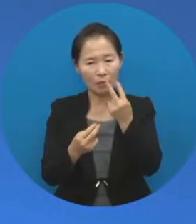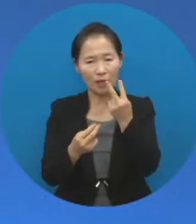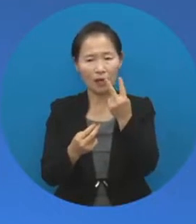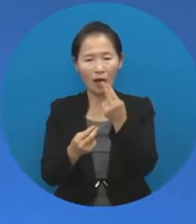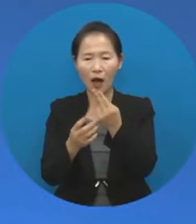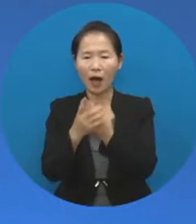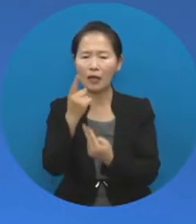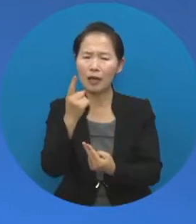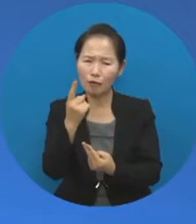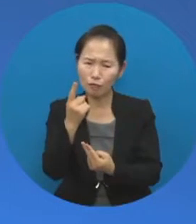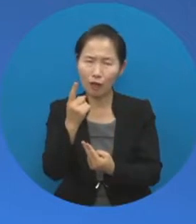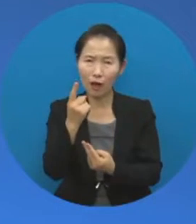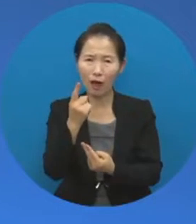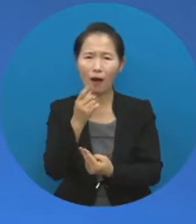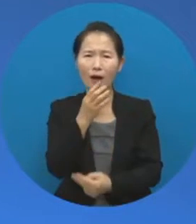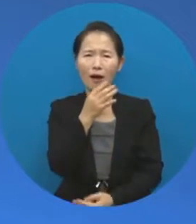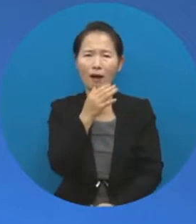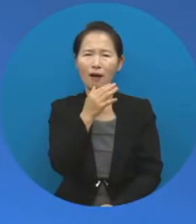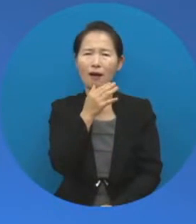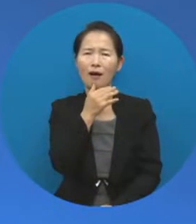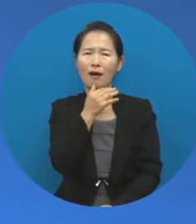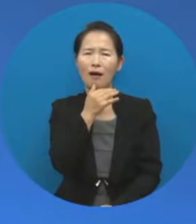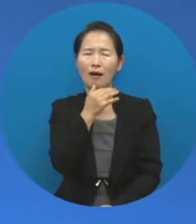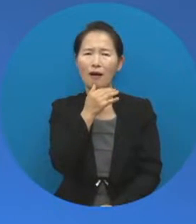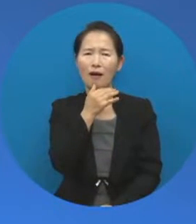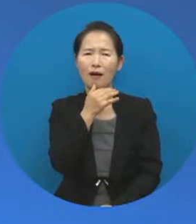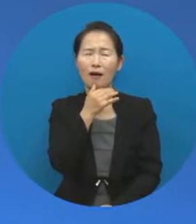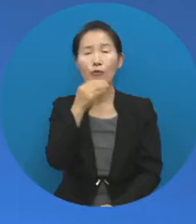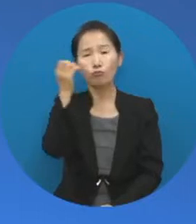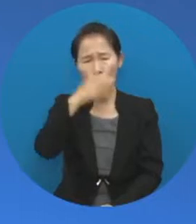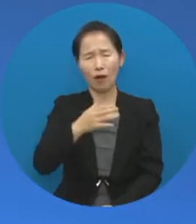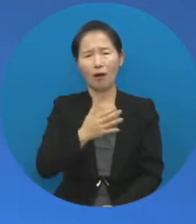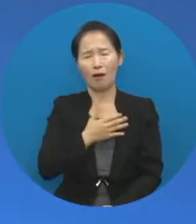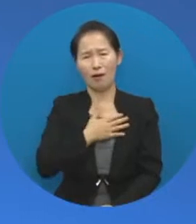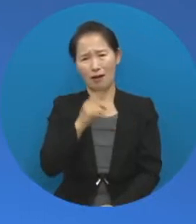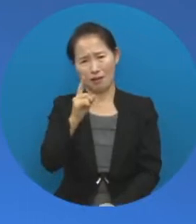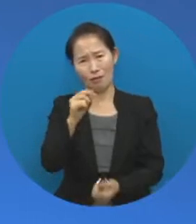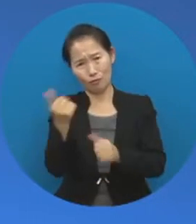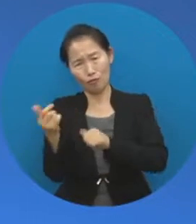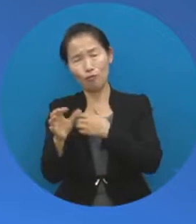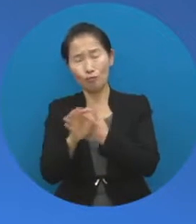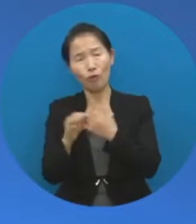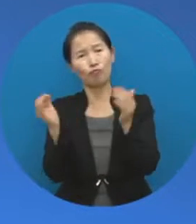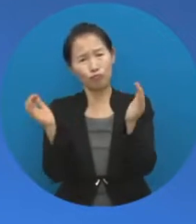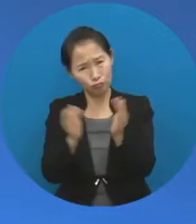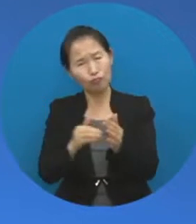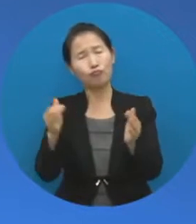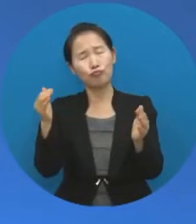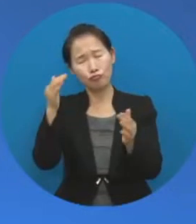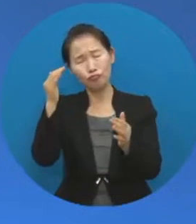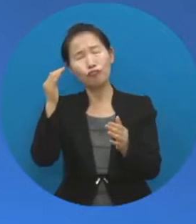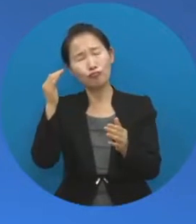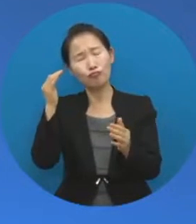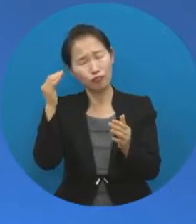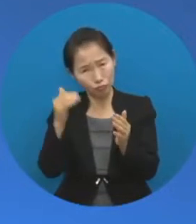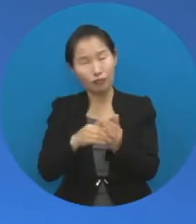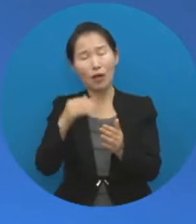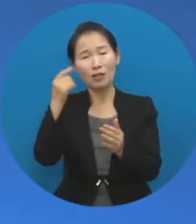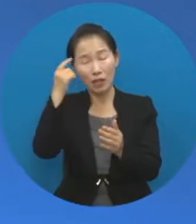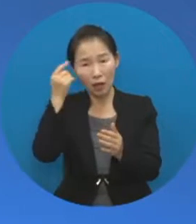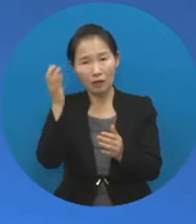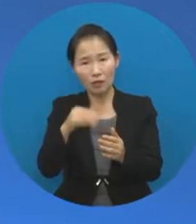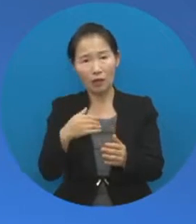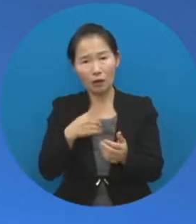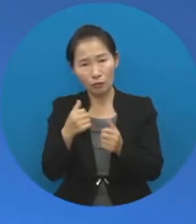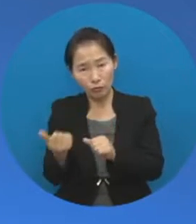하나구나라는 걸 깨닫게 되었어요. 그냥 나는 내가 죽으면 다 끝나는 줄 알았는데 내 죽음이 엄마의